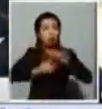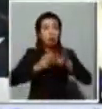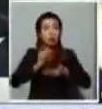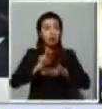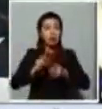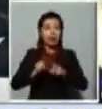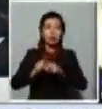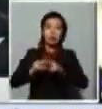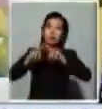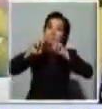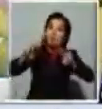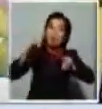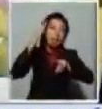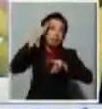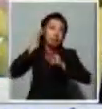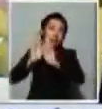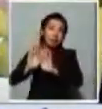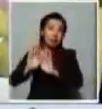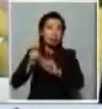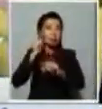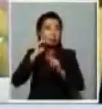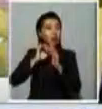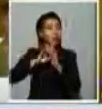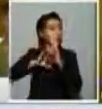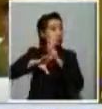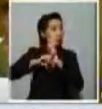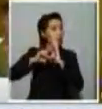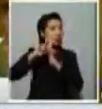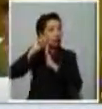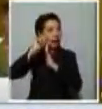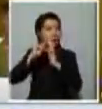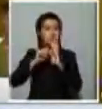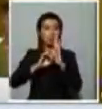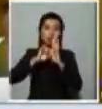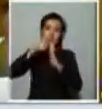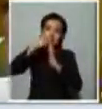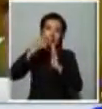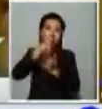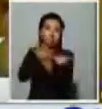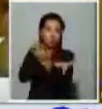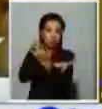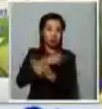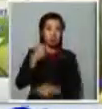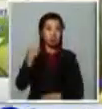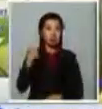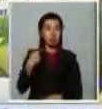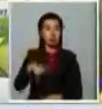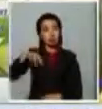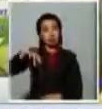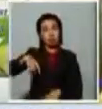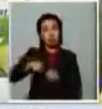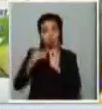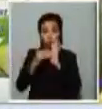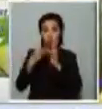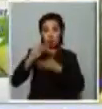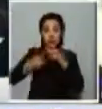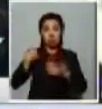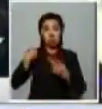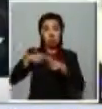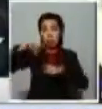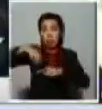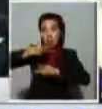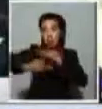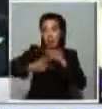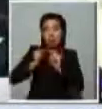ของฝากเจมรีตาแล้วก็มีกรุงเทพเชียงใหม่ภูเก็ตอะไรก็มี ในห้างมีไหมฮะตอนนี ้ในห้างไปขายเฉพาะในช่วงออกงานเดียว แต่ถ้าใ